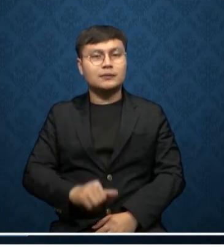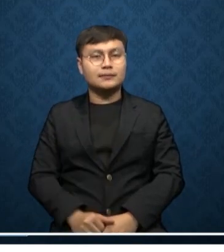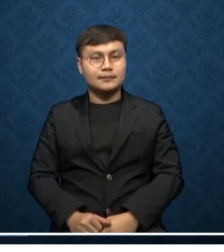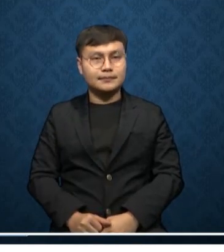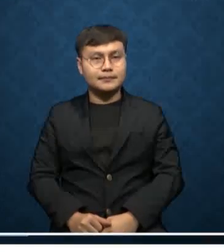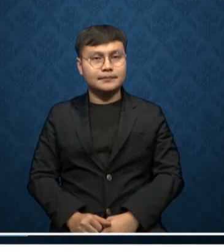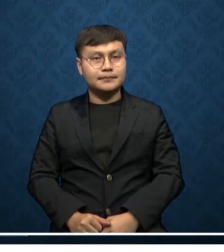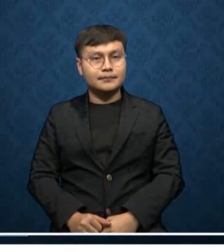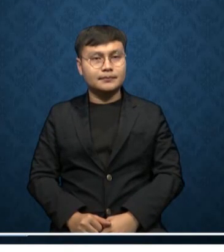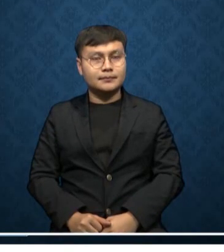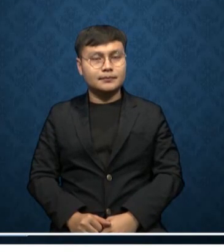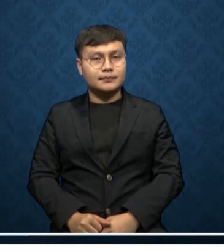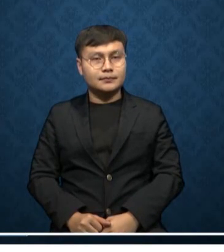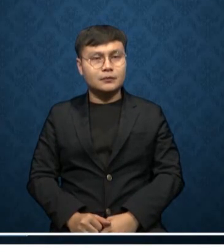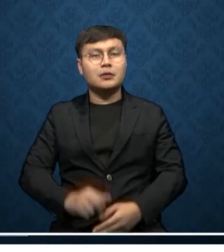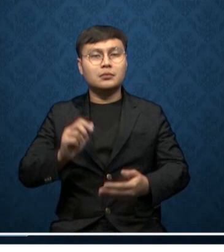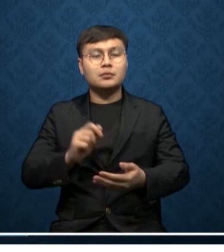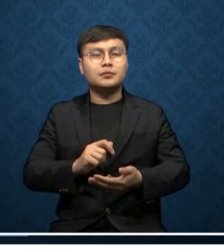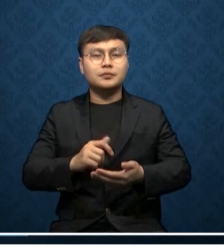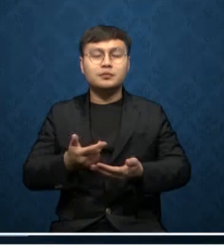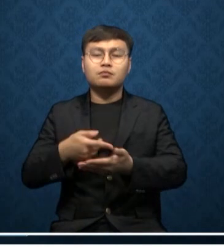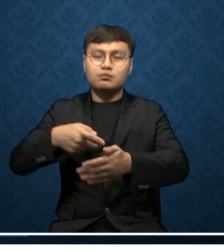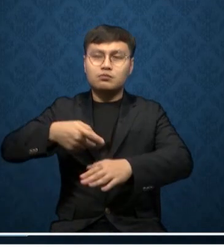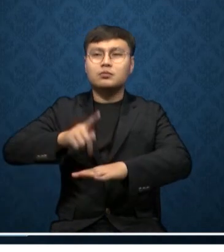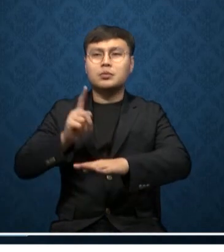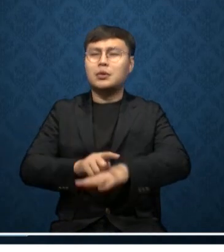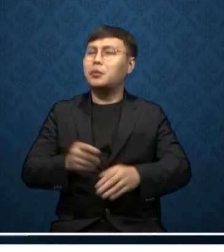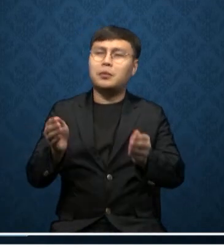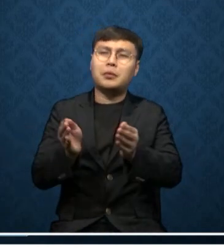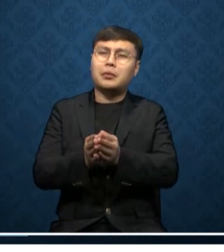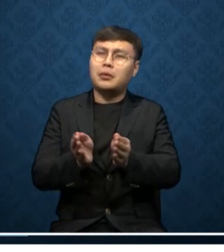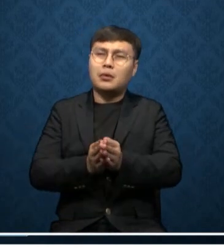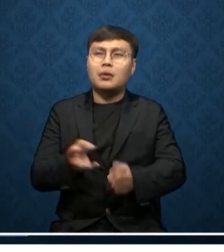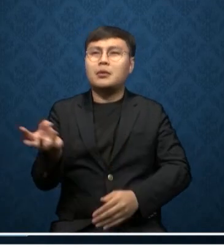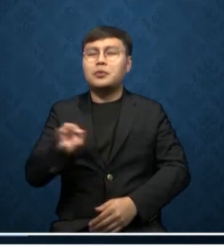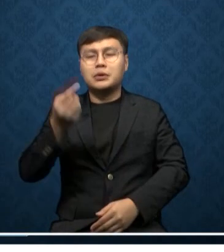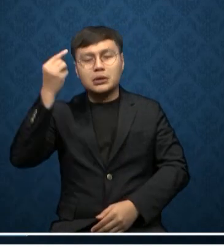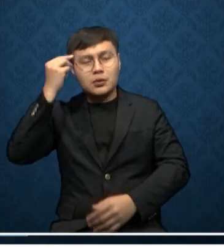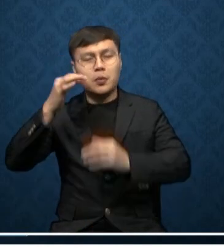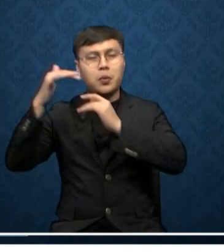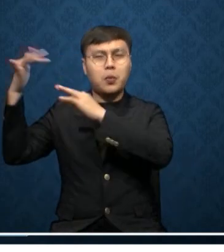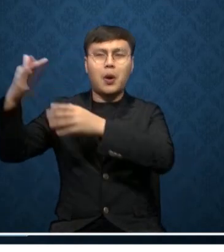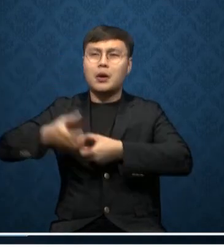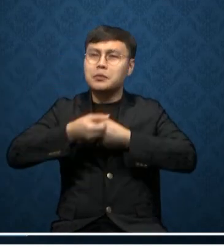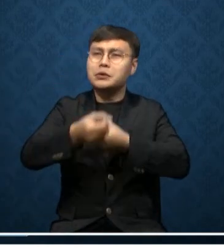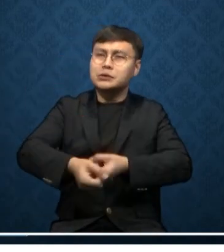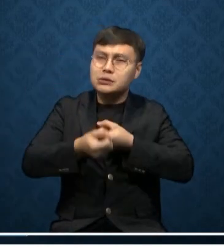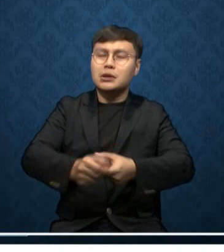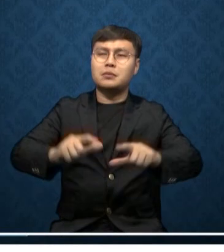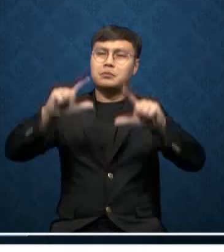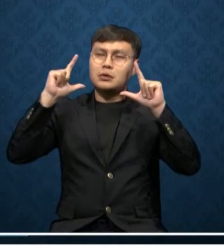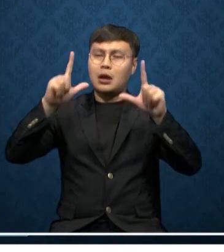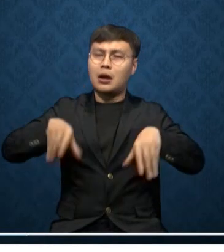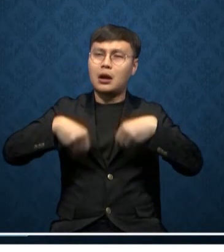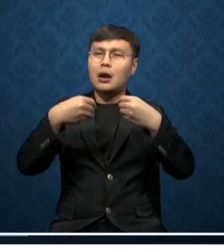รายคิดเป็นเปอร์เซ็นต์แค่ 1.9%ท่านประธานครับถ้าตัวเลขออกมาอย่างนี้เนี่ยความคาดหวังที่เราจะใช้เกษตรอัตลักษณ์เป็นกสร้าง